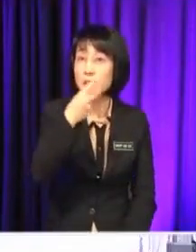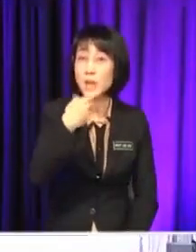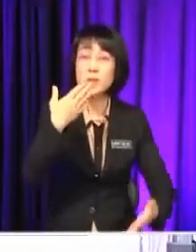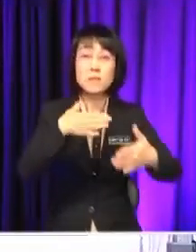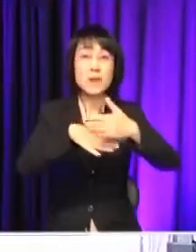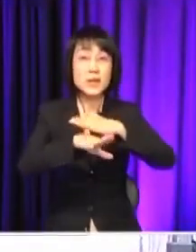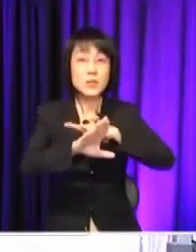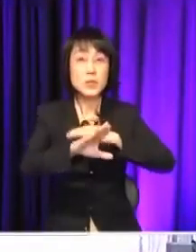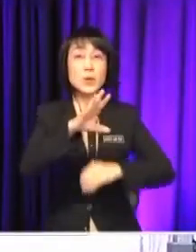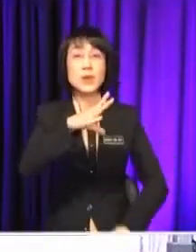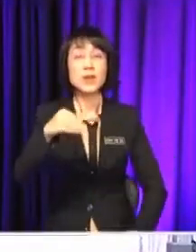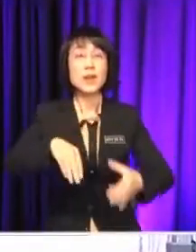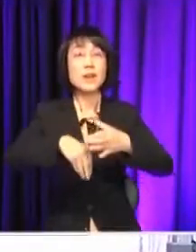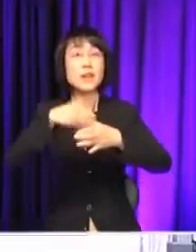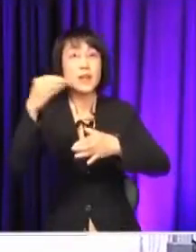letak